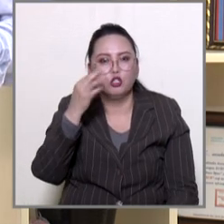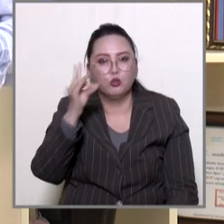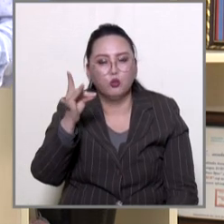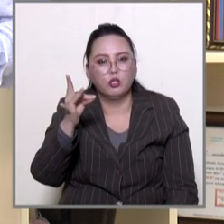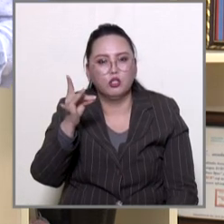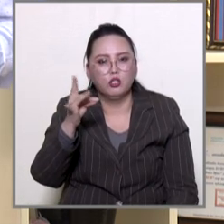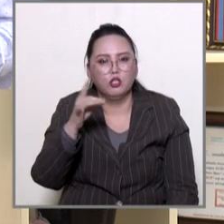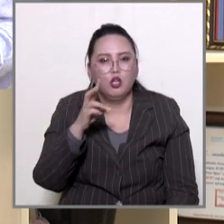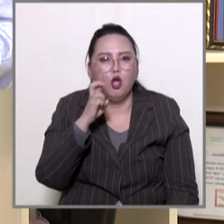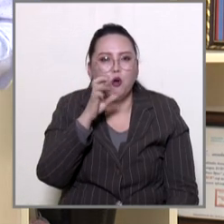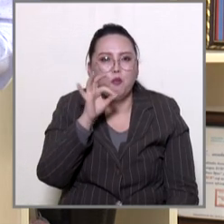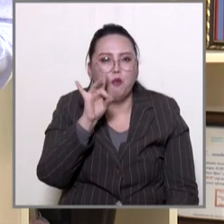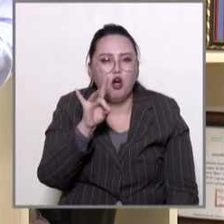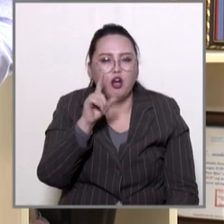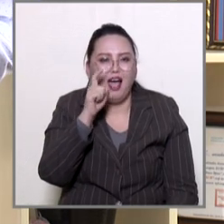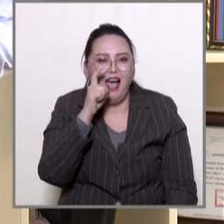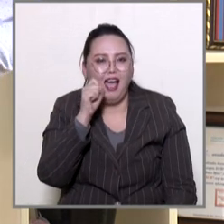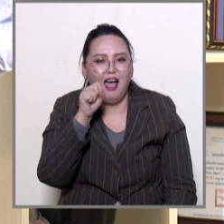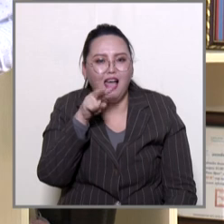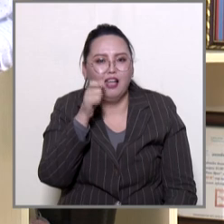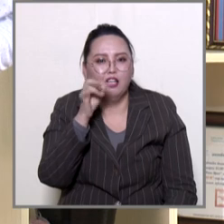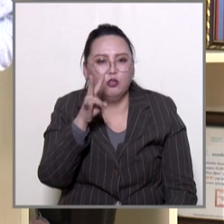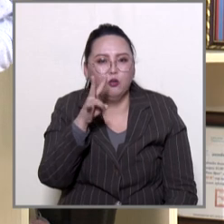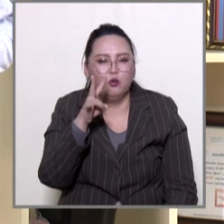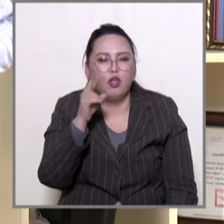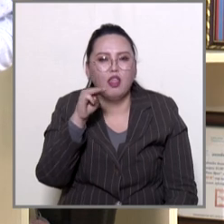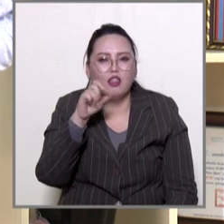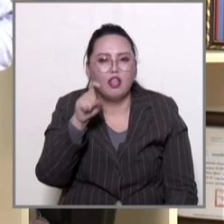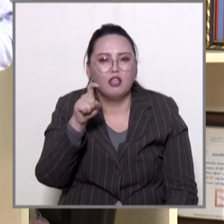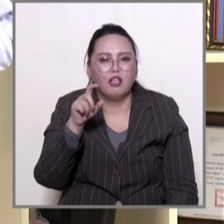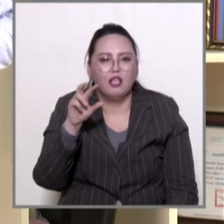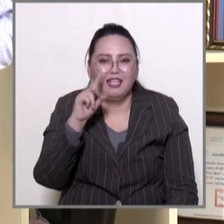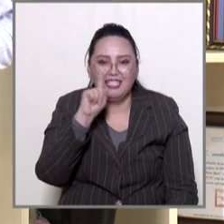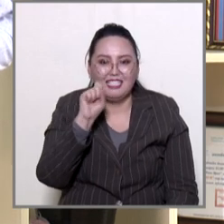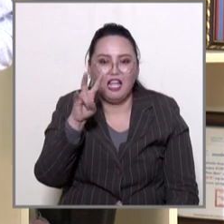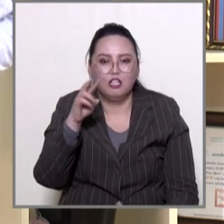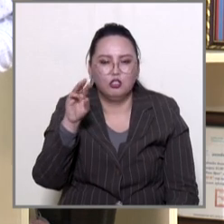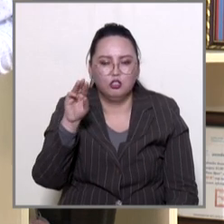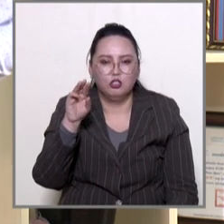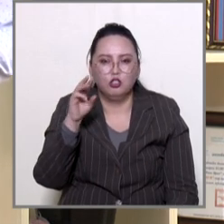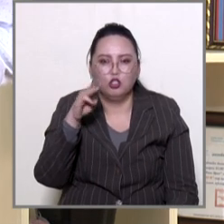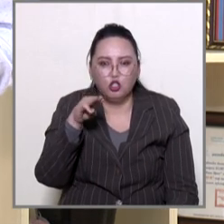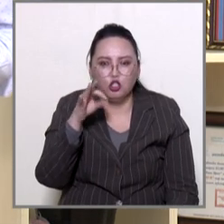зохиолын гол дүр болох бор халуун техний зам төрх шинжийг тодорхойлъё.